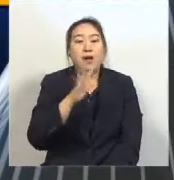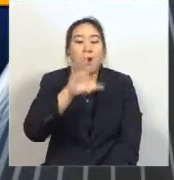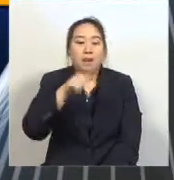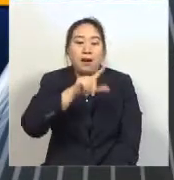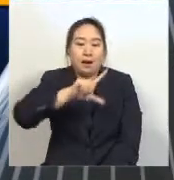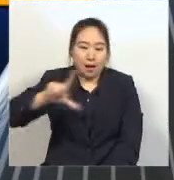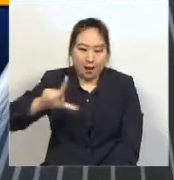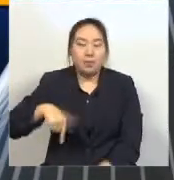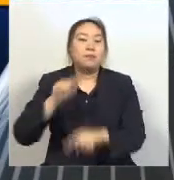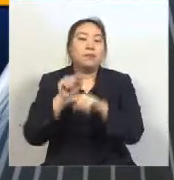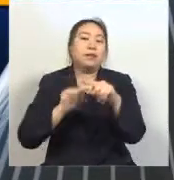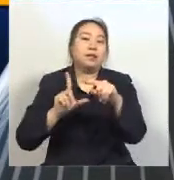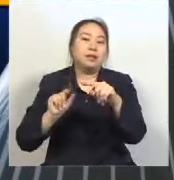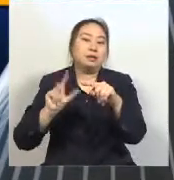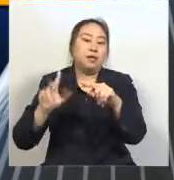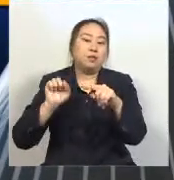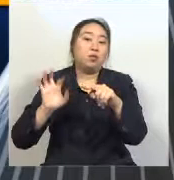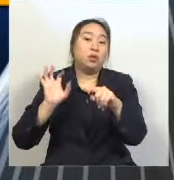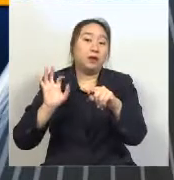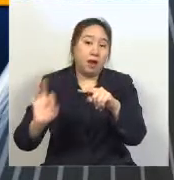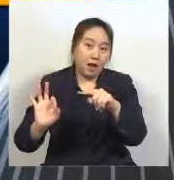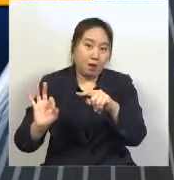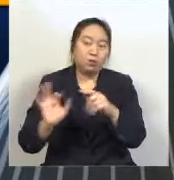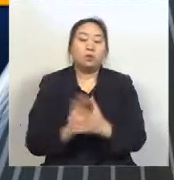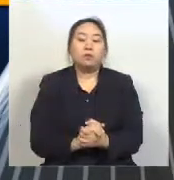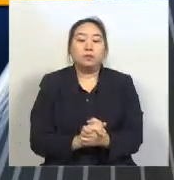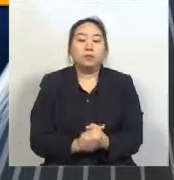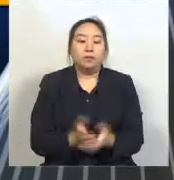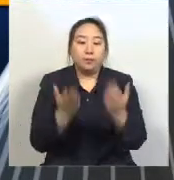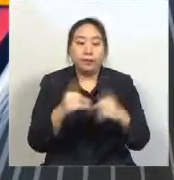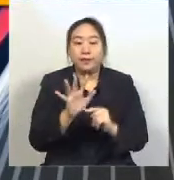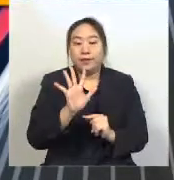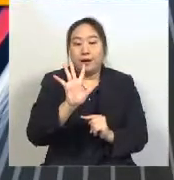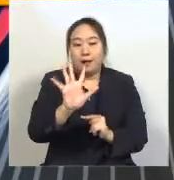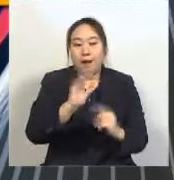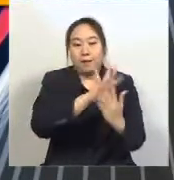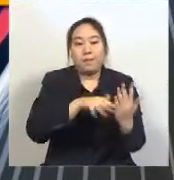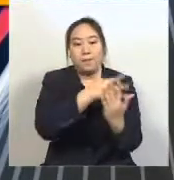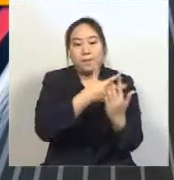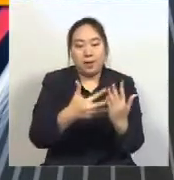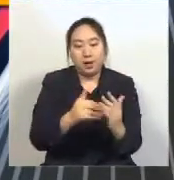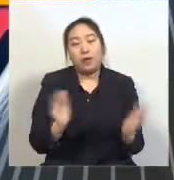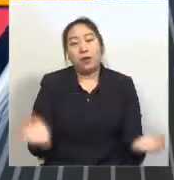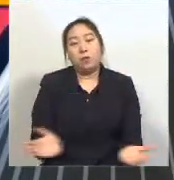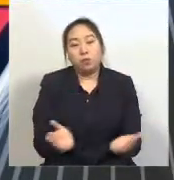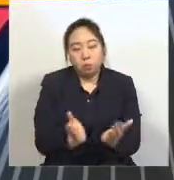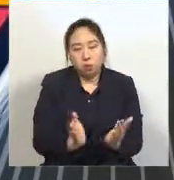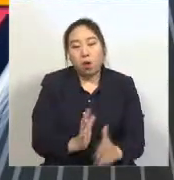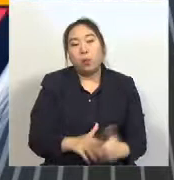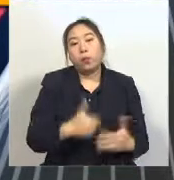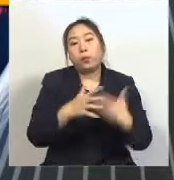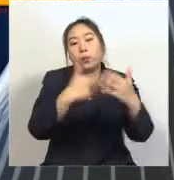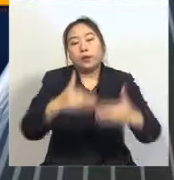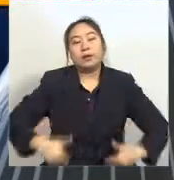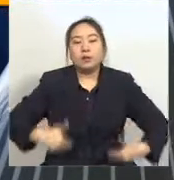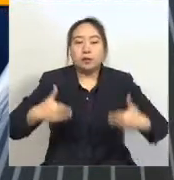าทคิดเป็นร้อยละ 23.9ของวงเงินงบประมาณ5ยุทธศาสตร์ด้านการสร้างการเติบโตบนคุณ